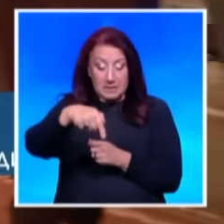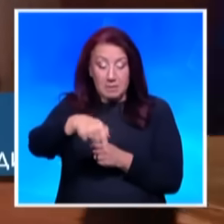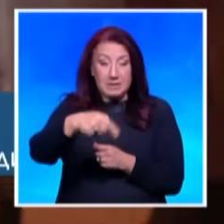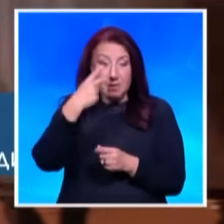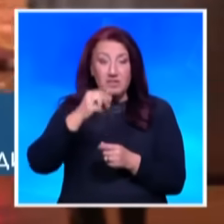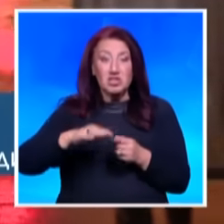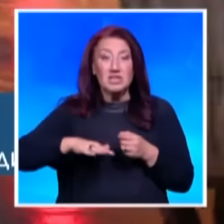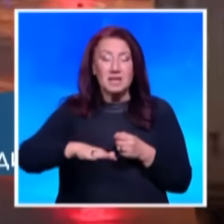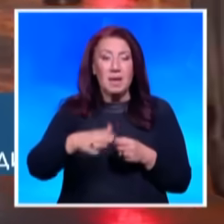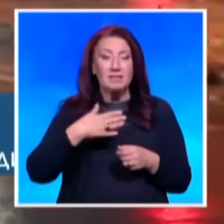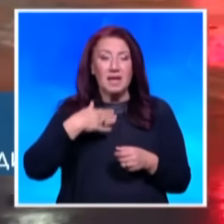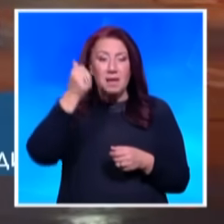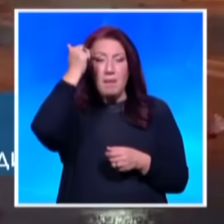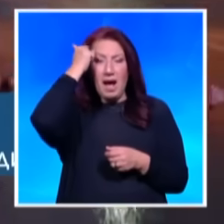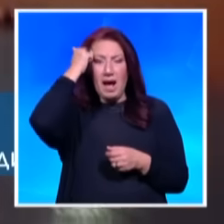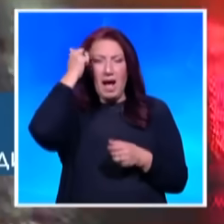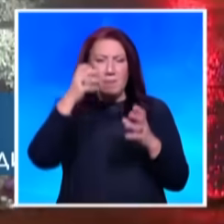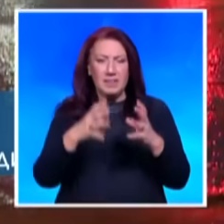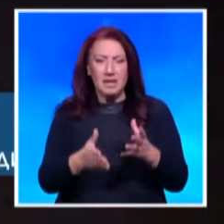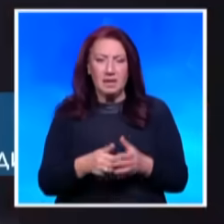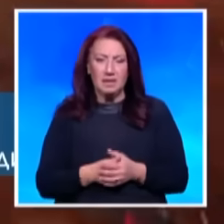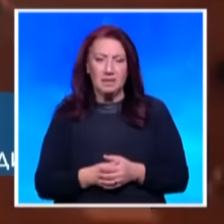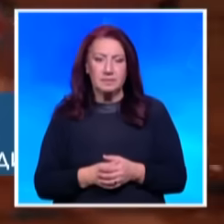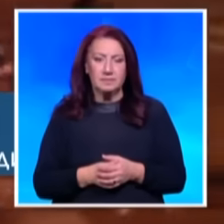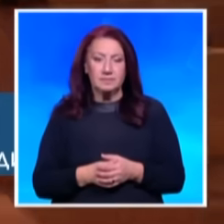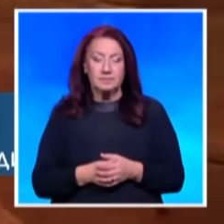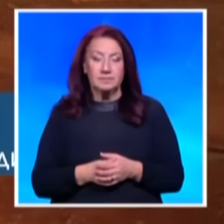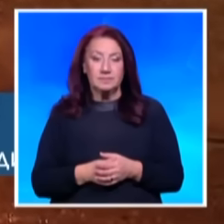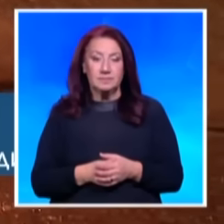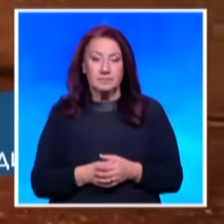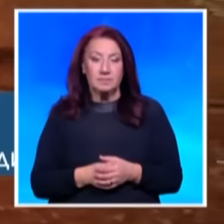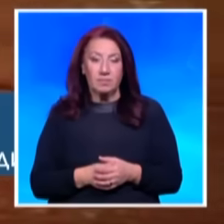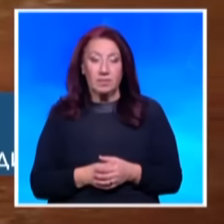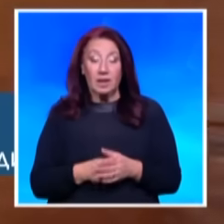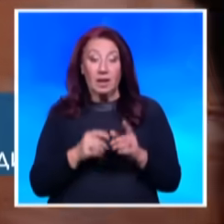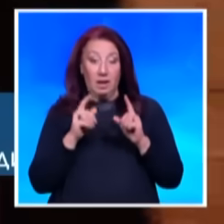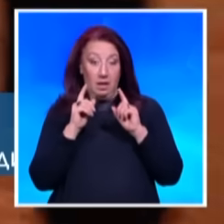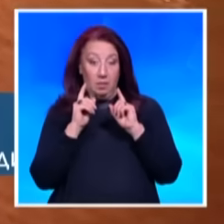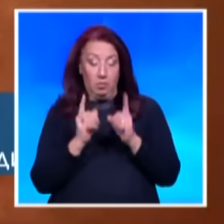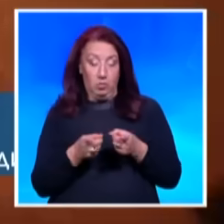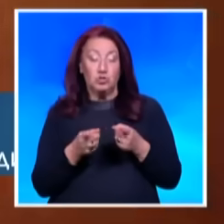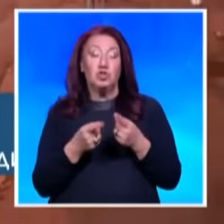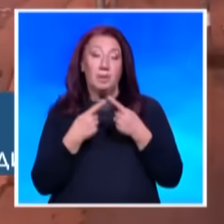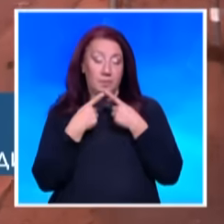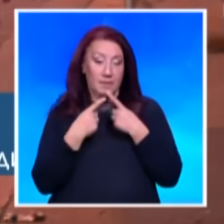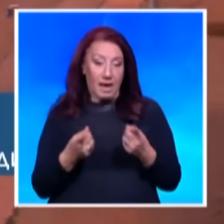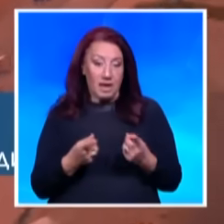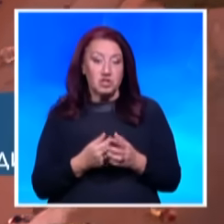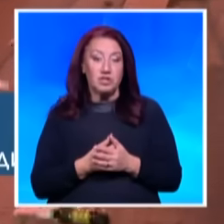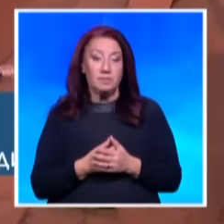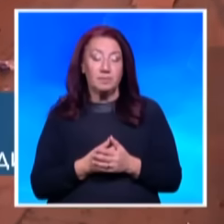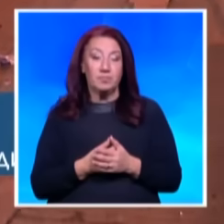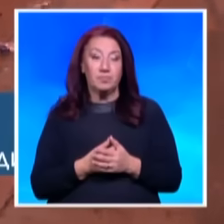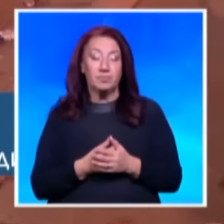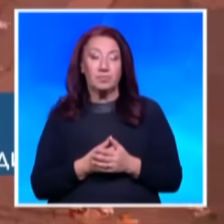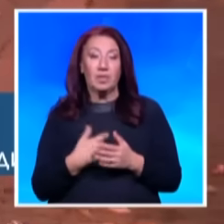камъни? Снимайте долу! Видаме тук. Другото, което е, можем да кажем, че в посока